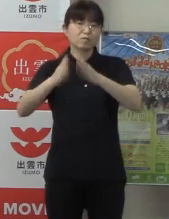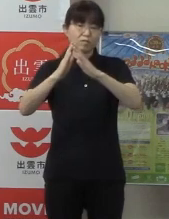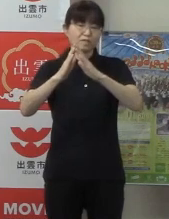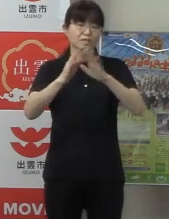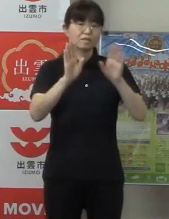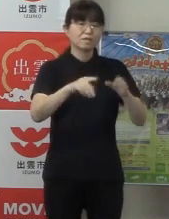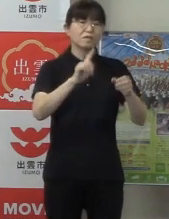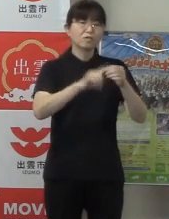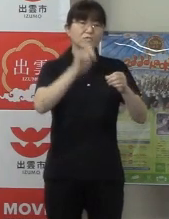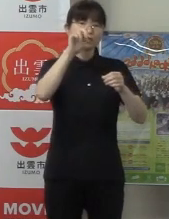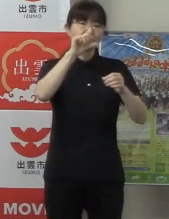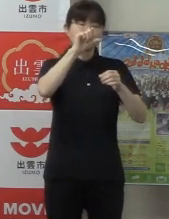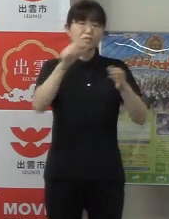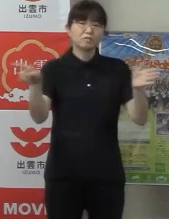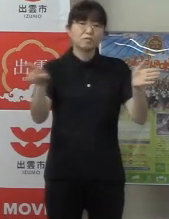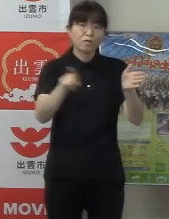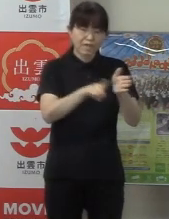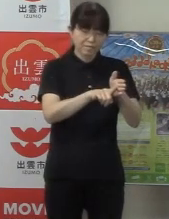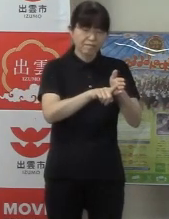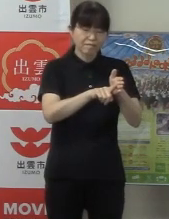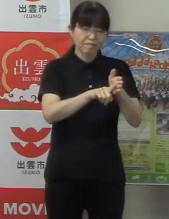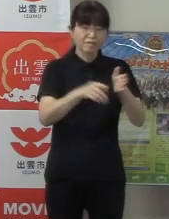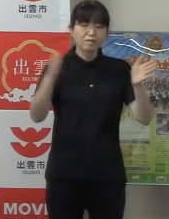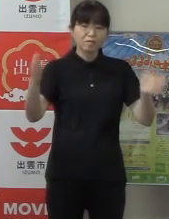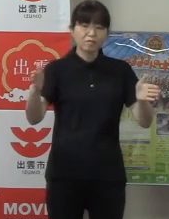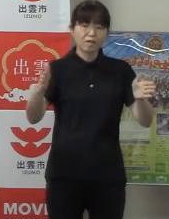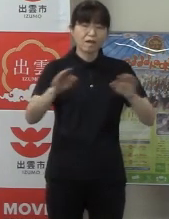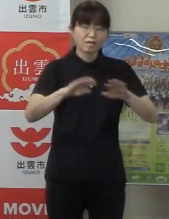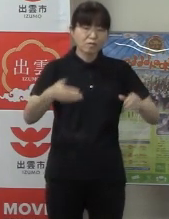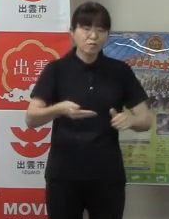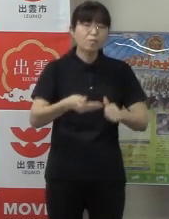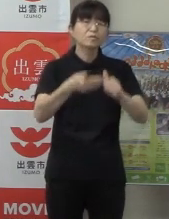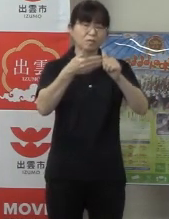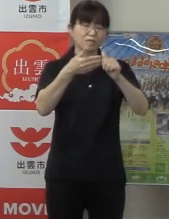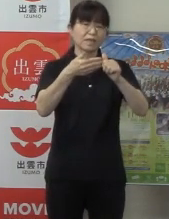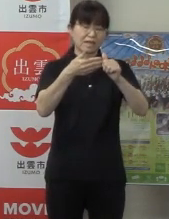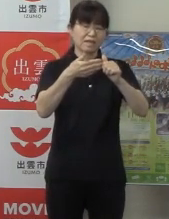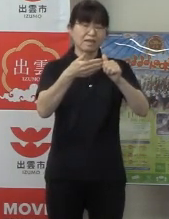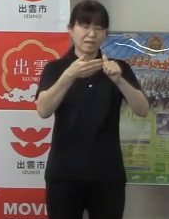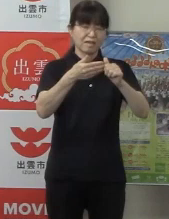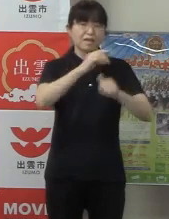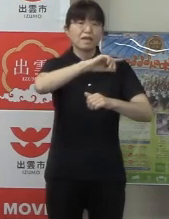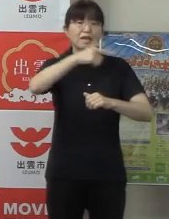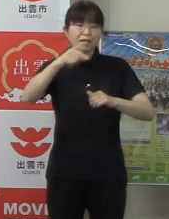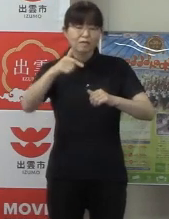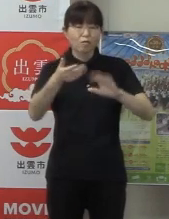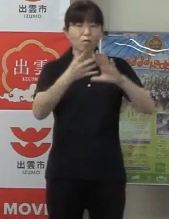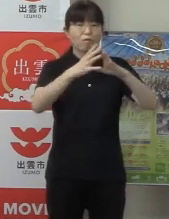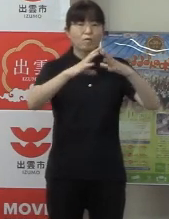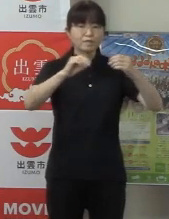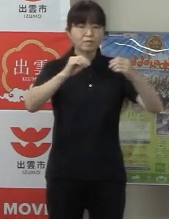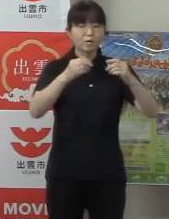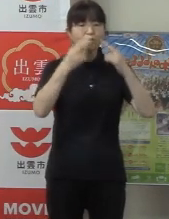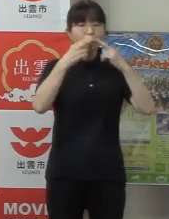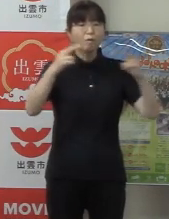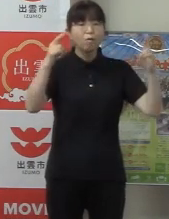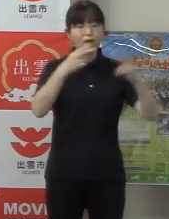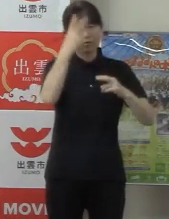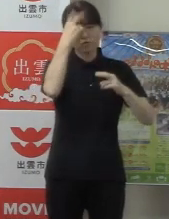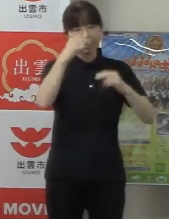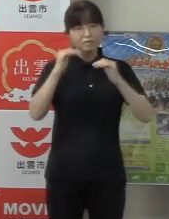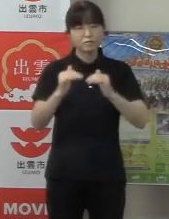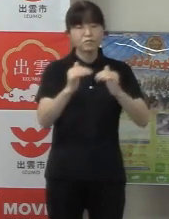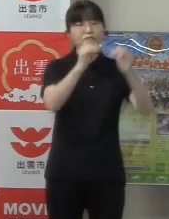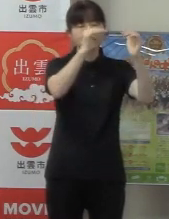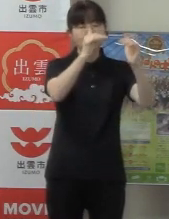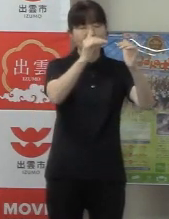えます。この間ジュニアの育成や出雲オペラの開催など出雲市の音楽振興、芸術振興に大きく